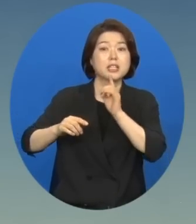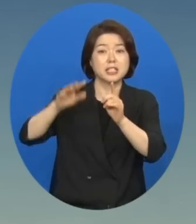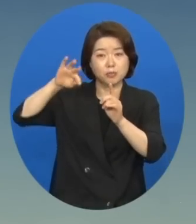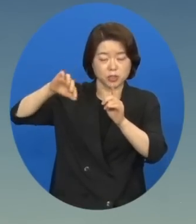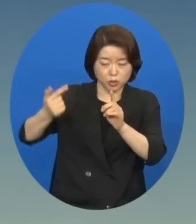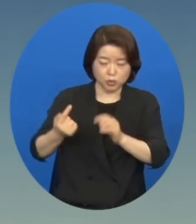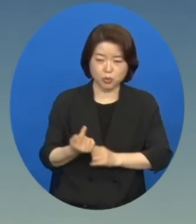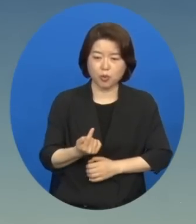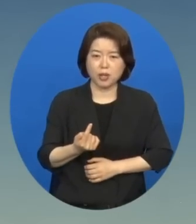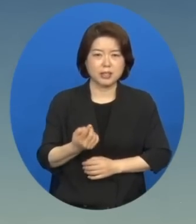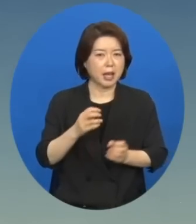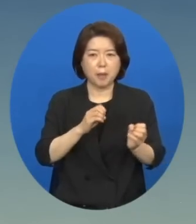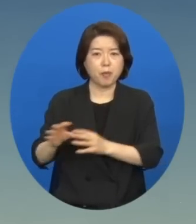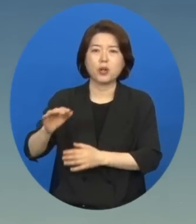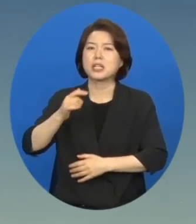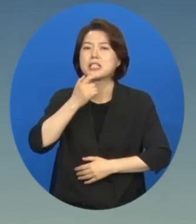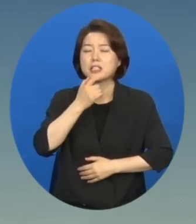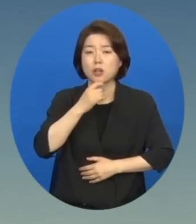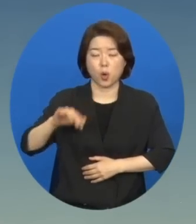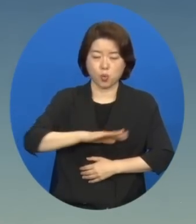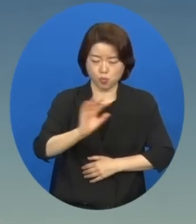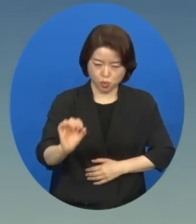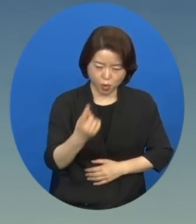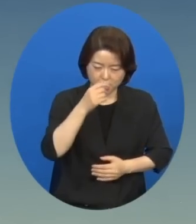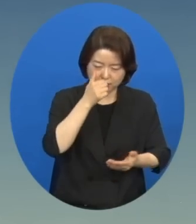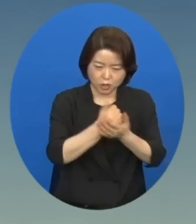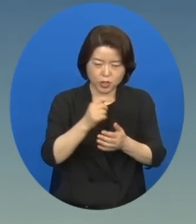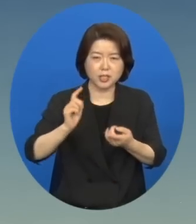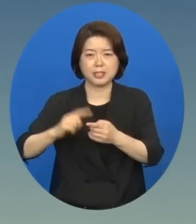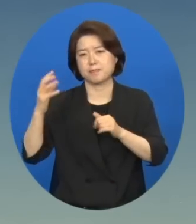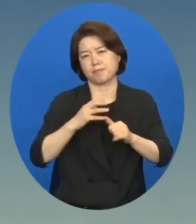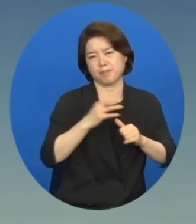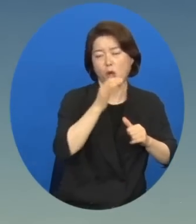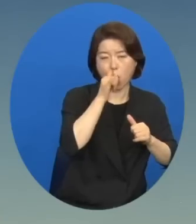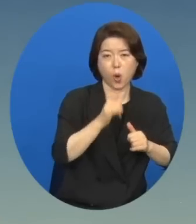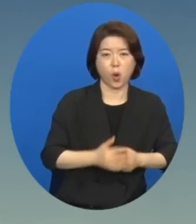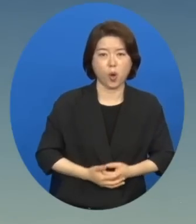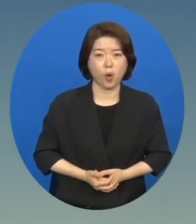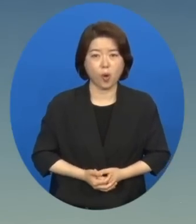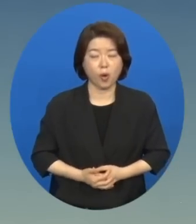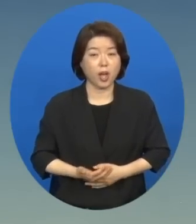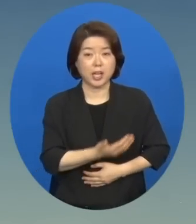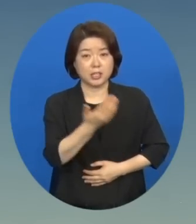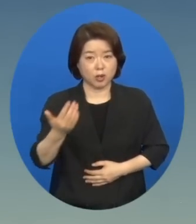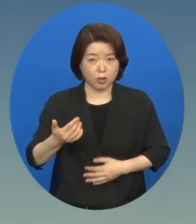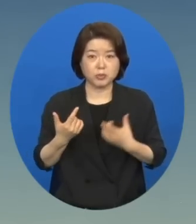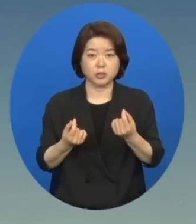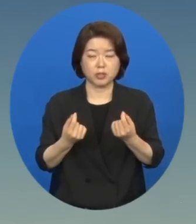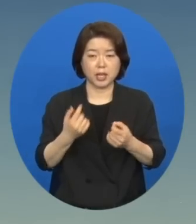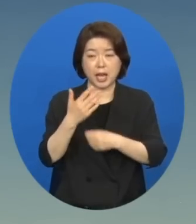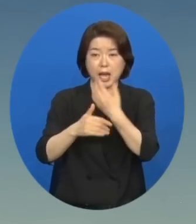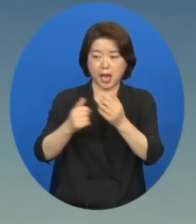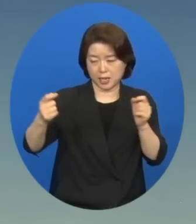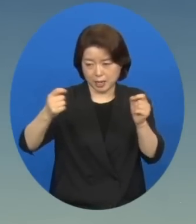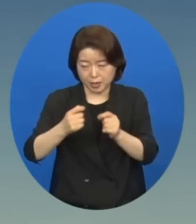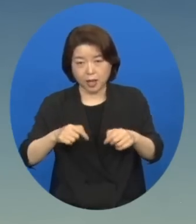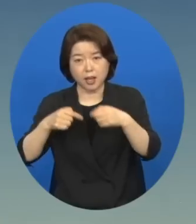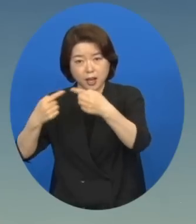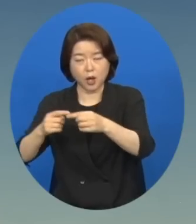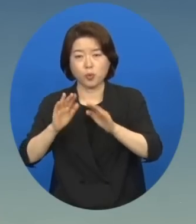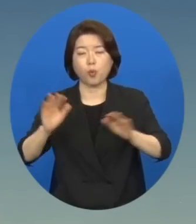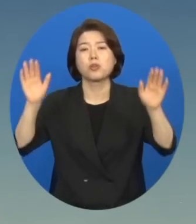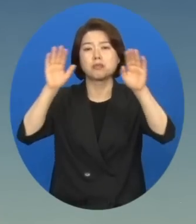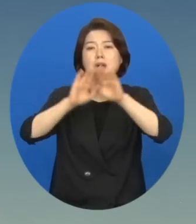않기를 원하시니까 우리로 하여금 죄에 대하여 책망하시는 거예요. 여러분, 그렇게 하나님께 나아가시는 오늘 이